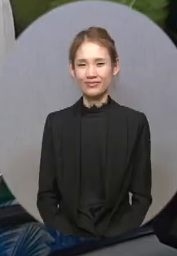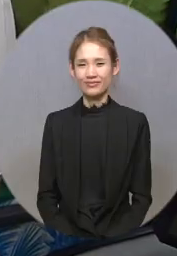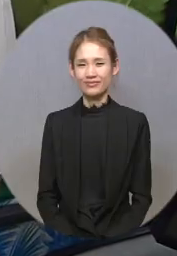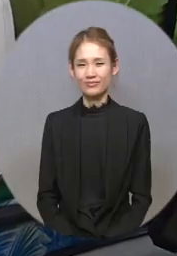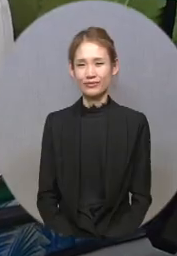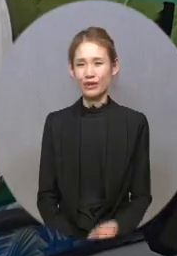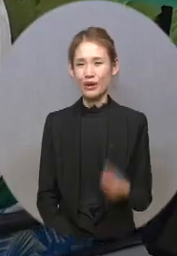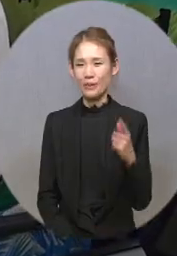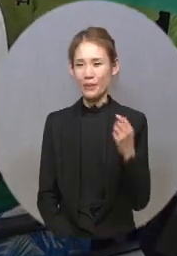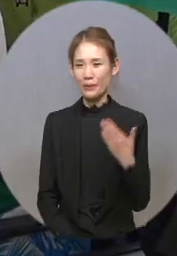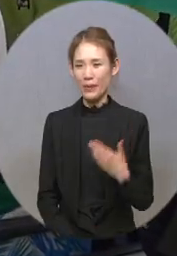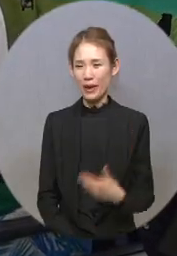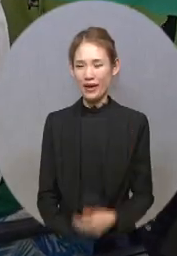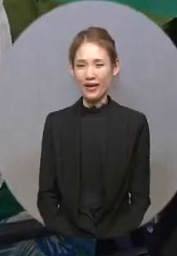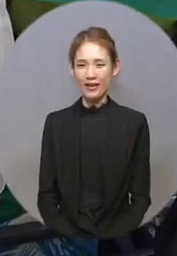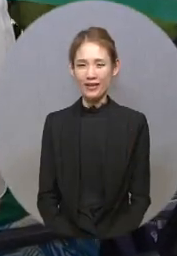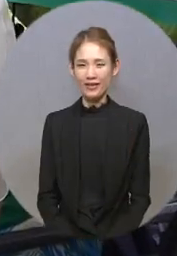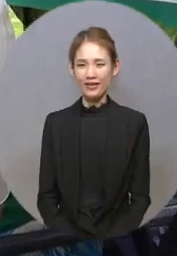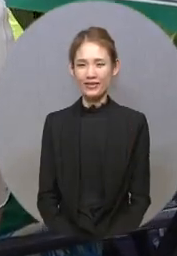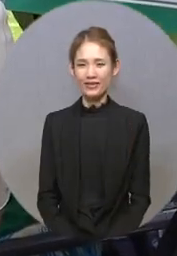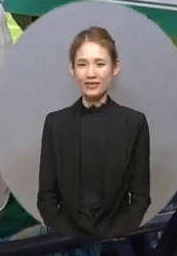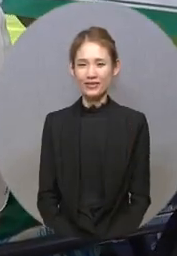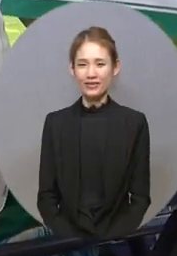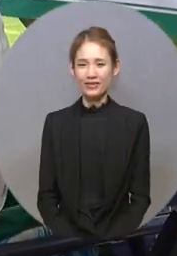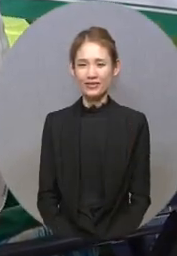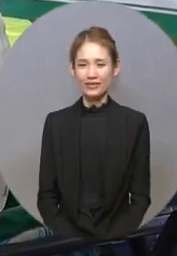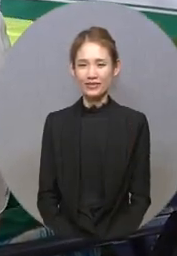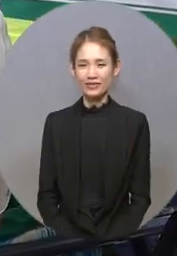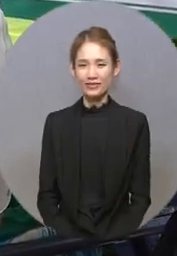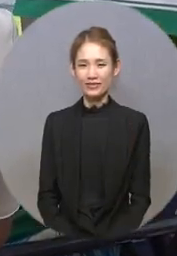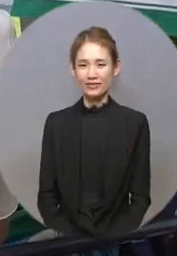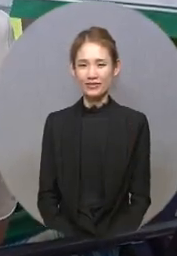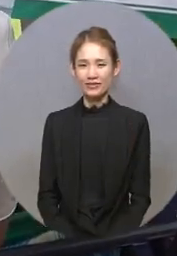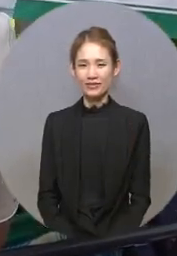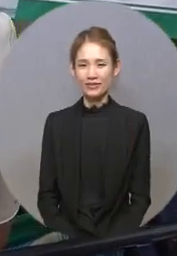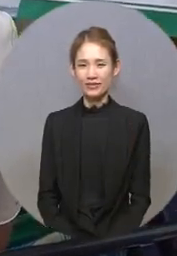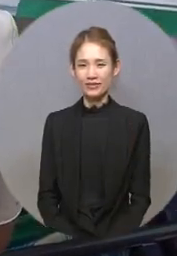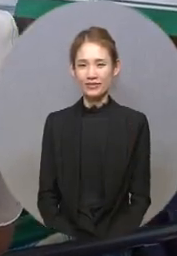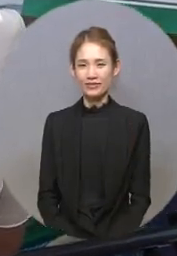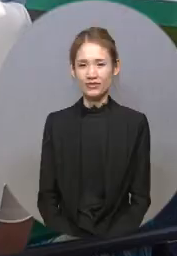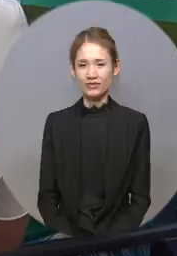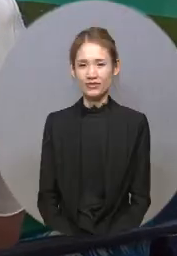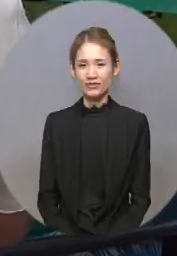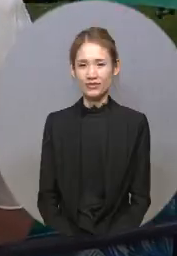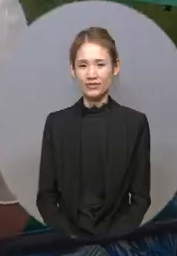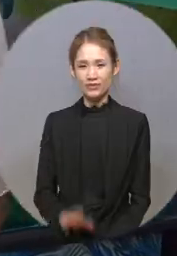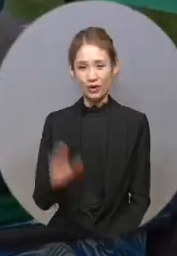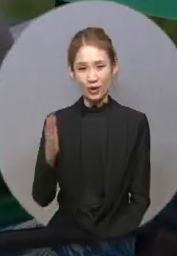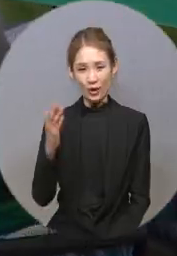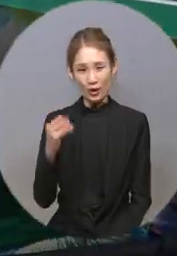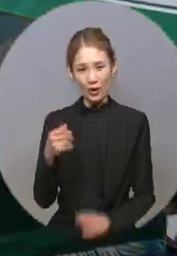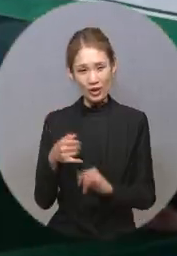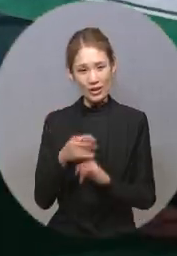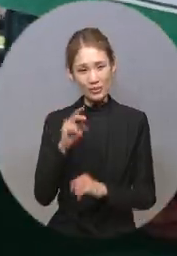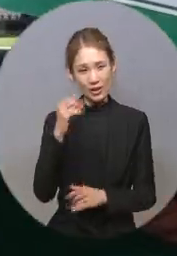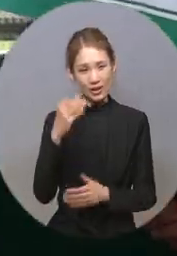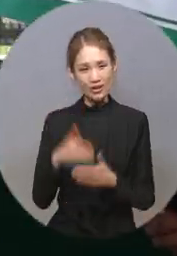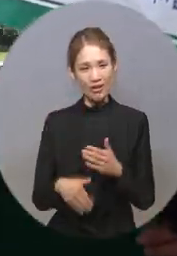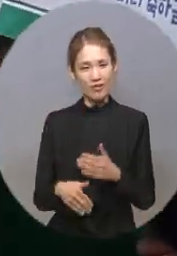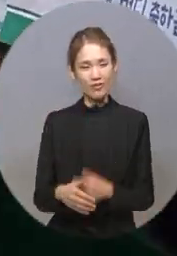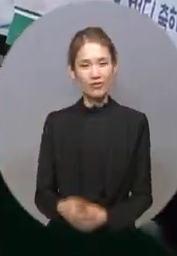돼? 아니야. 알겠습니다. 나중에 도와 넣었습니다. 네. 뭐가 되었고? 네, 2만 원 나갔는데? 하셔야 됩니다. 아, 네.